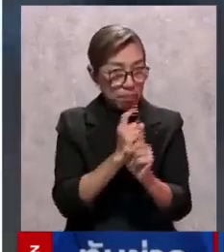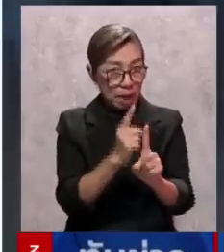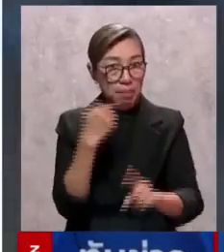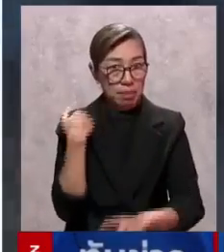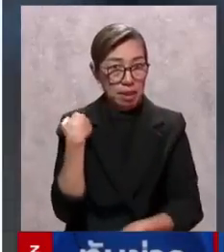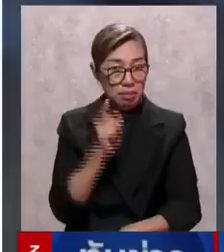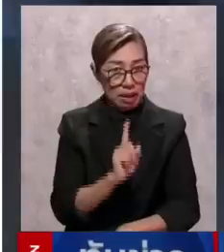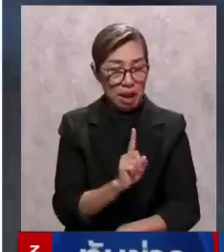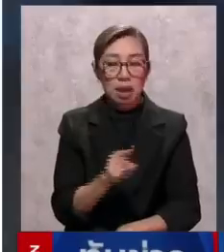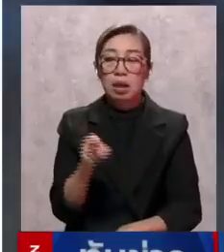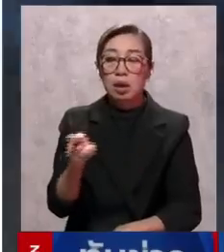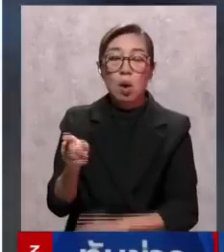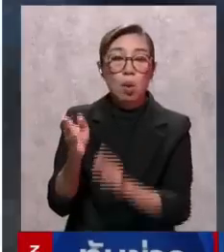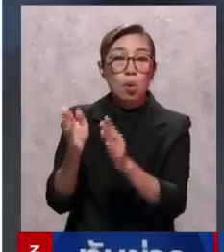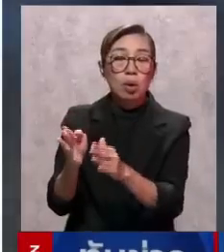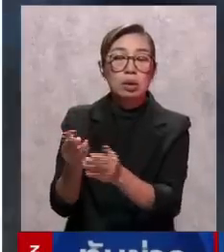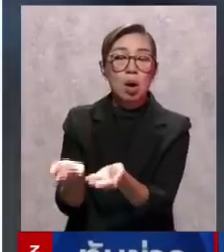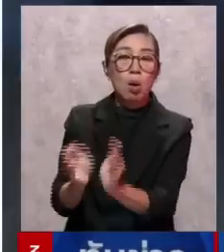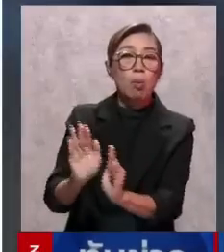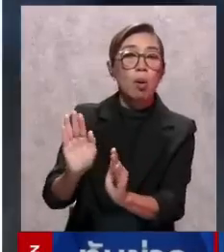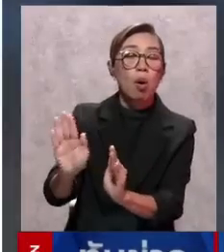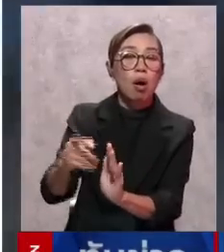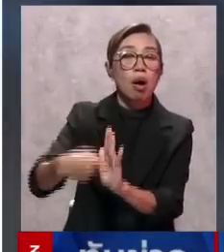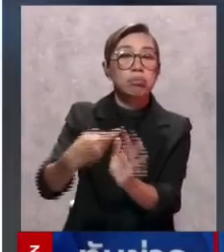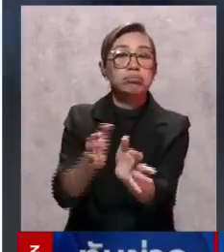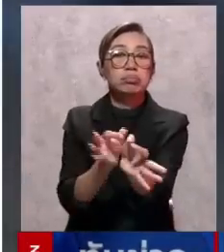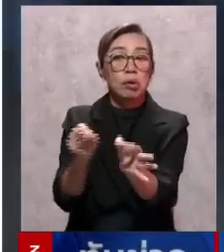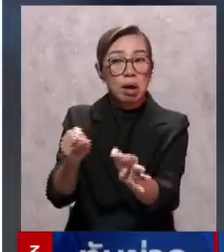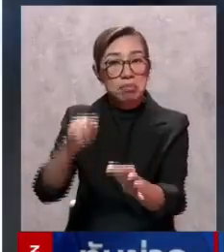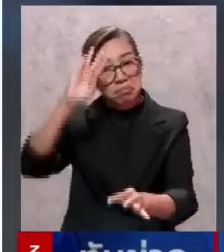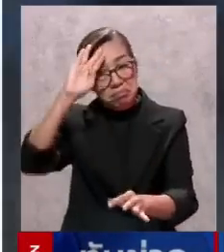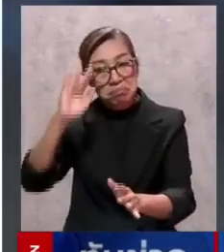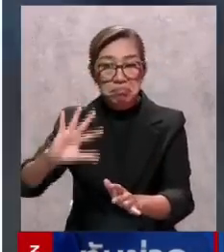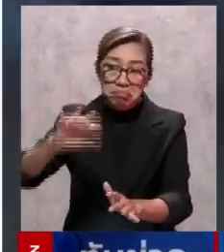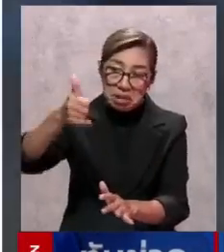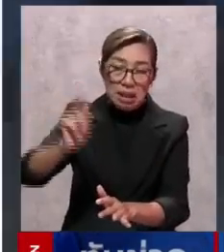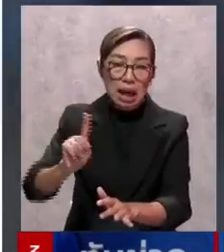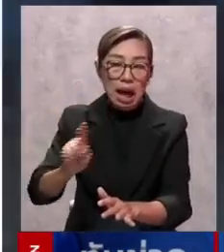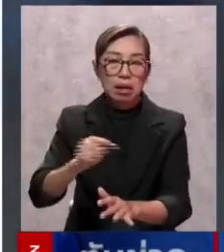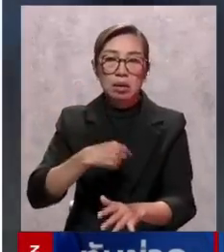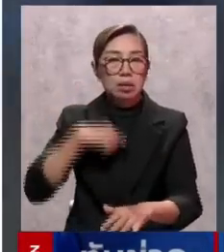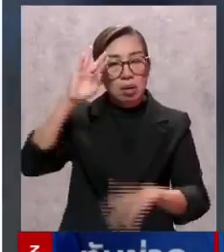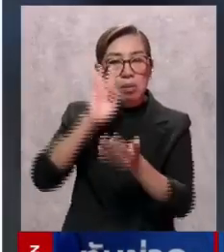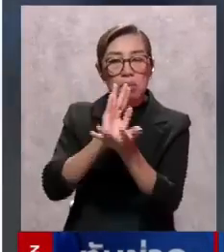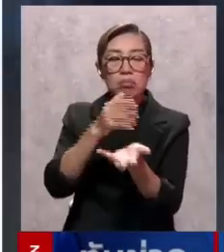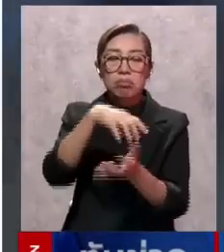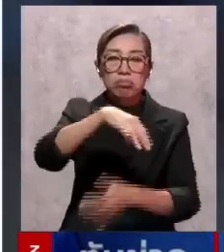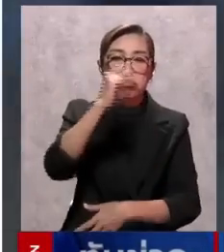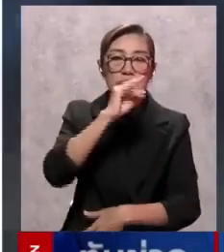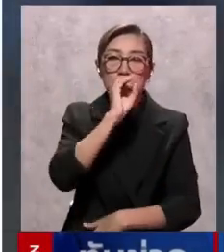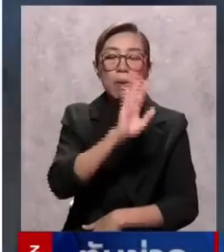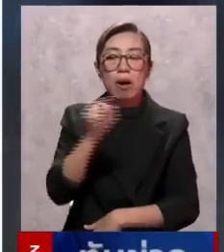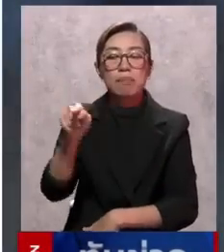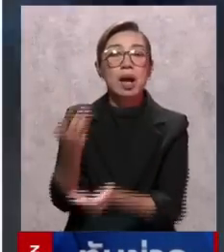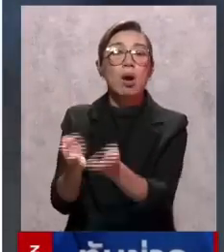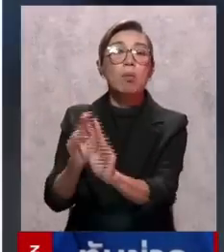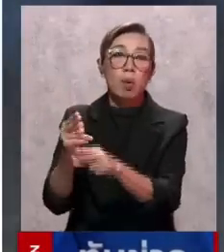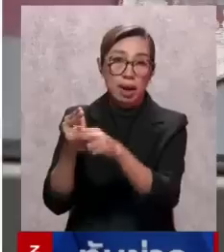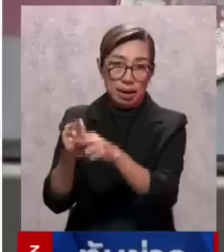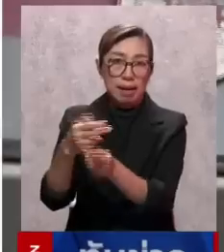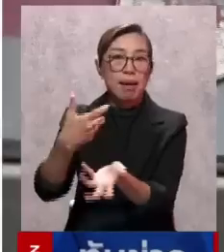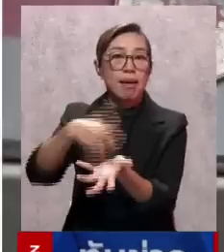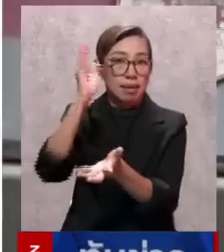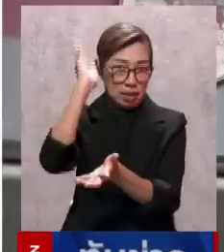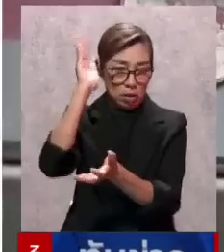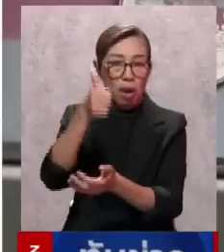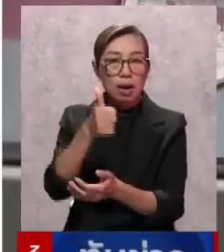จ็บขณะนี้ขอให้เป็นคนในครอบครัวออกมาแจ้งจะดีกว่าค่ะ ค่ะผู้กำกับสน.ดอนเมืองเนี่ยบอกว่าจากการไปสอบถามลูกของ